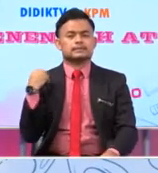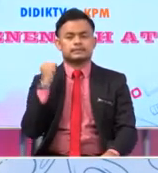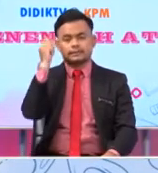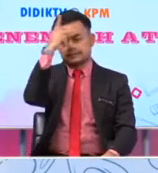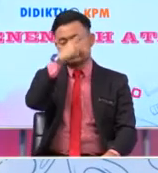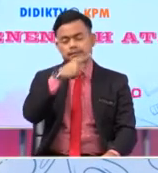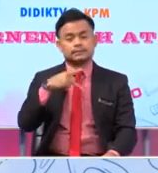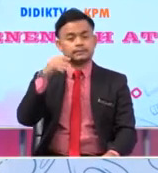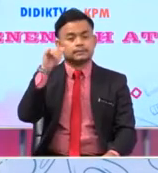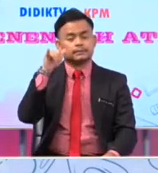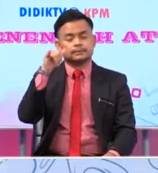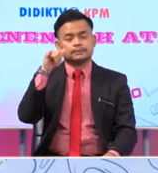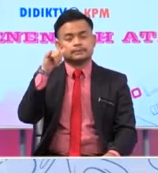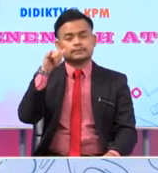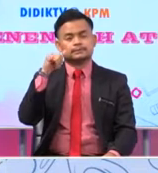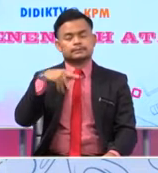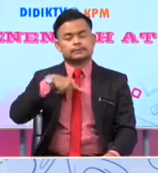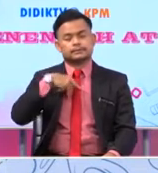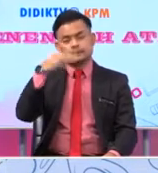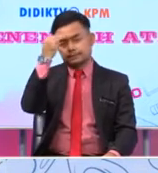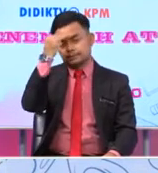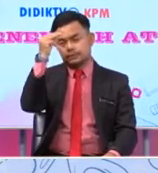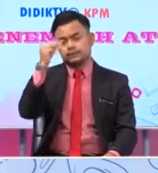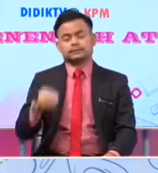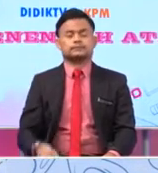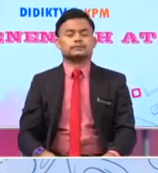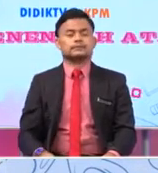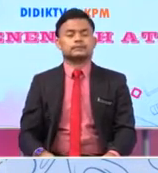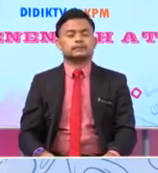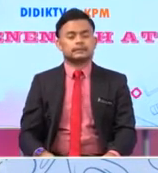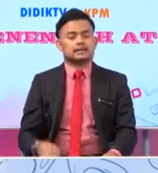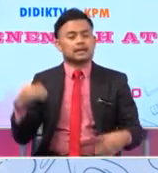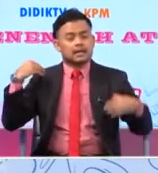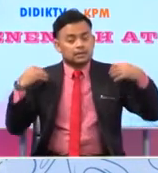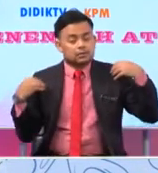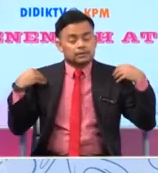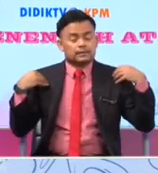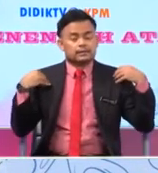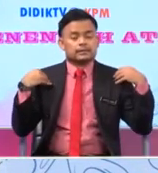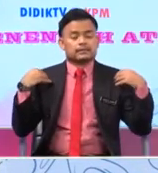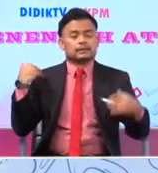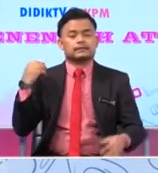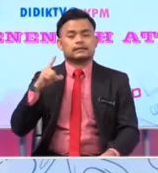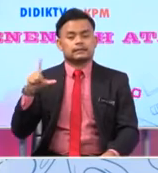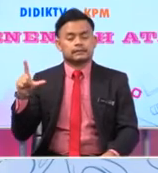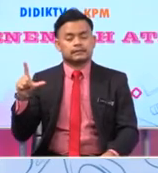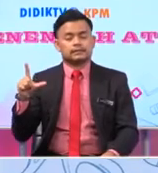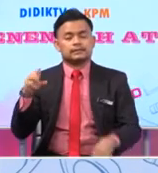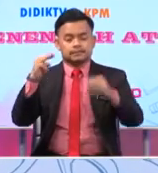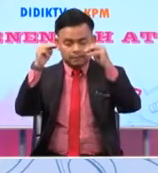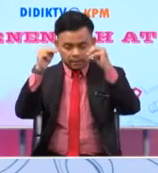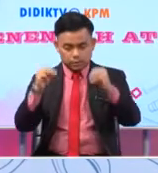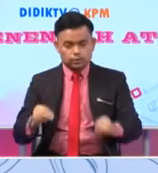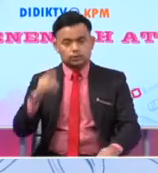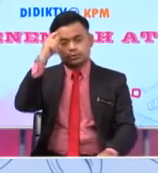kiranya Haiwan juga merupakan makhluk tuhan cego begitu mungkin sayang juga terhadap hewan ya betul Mira